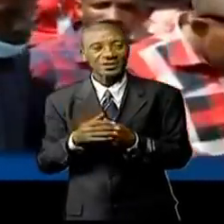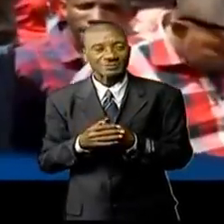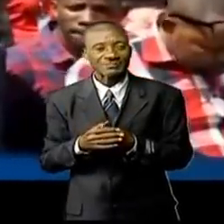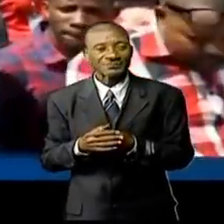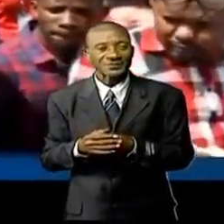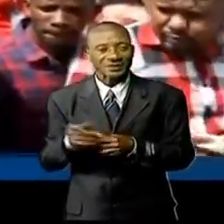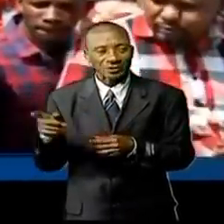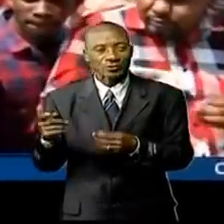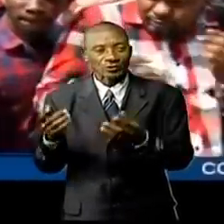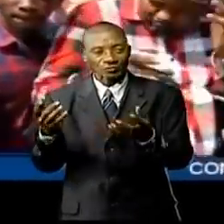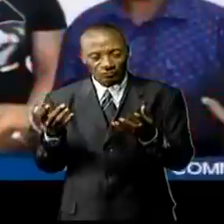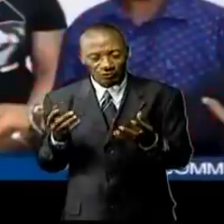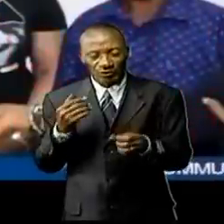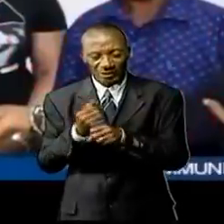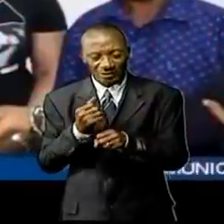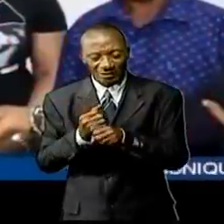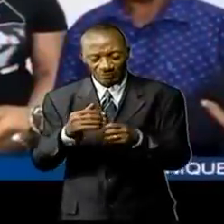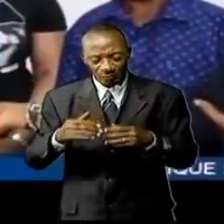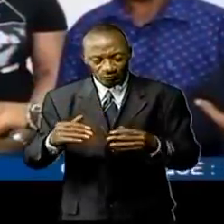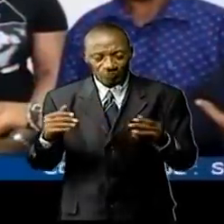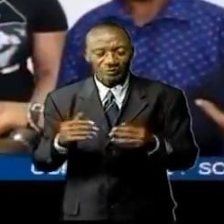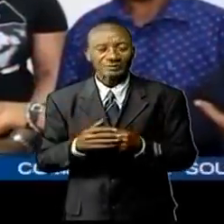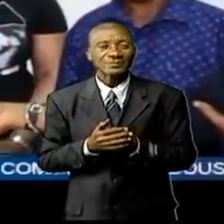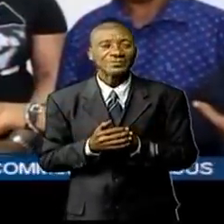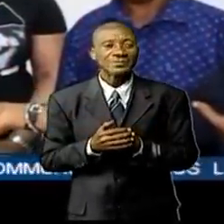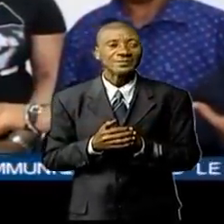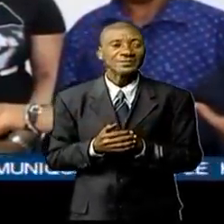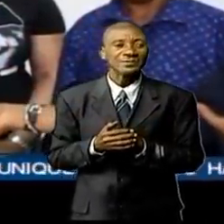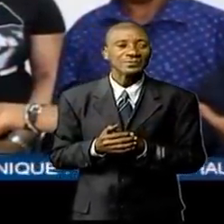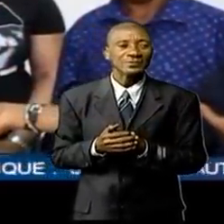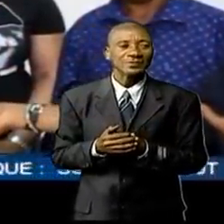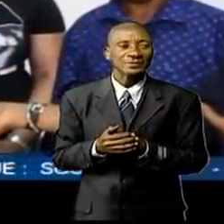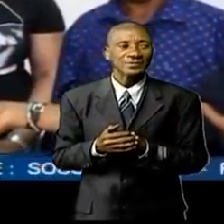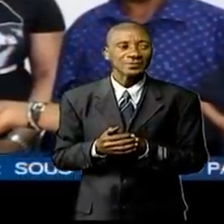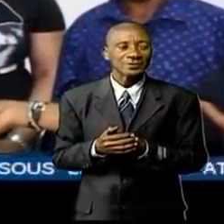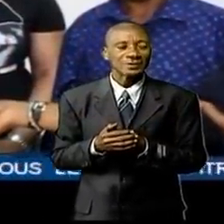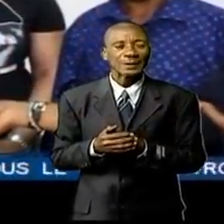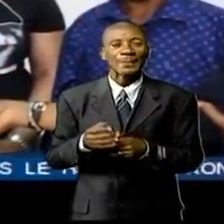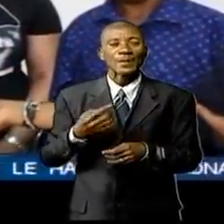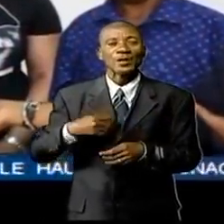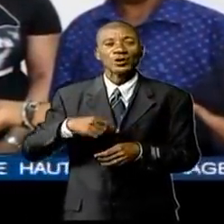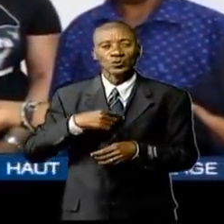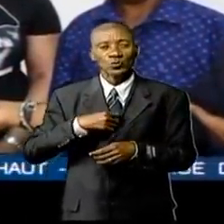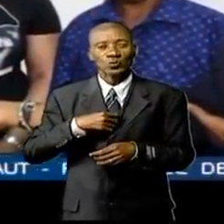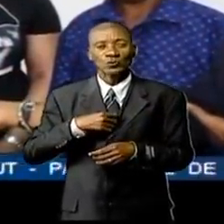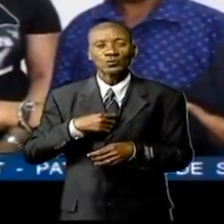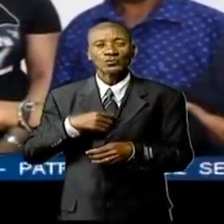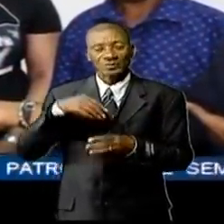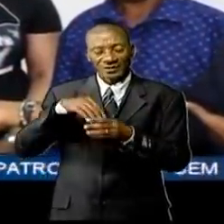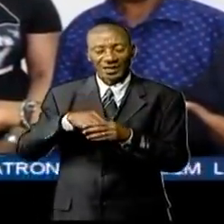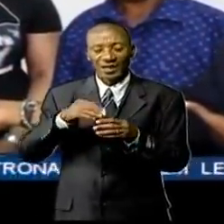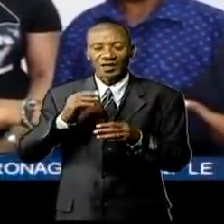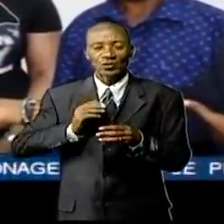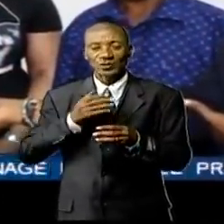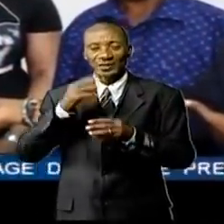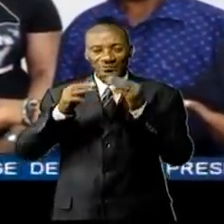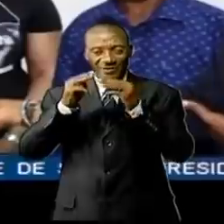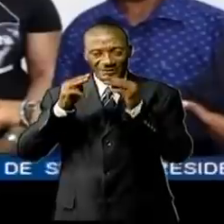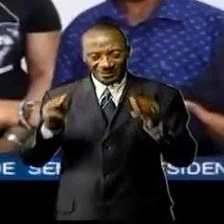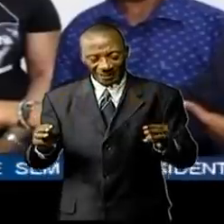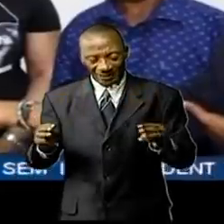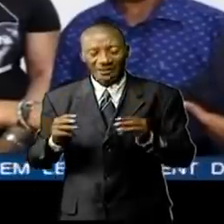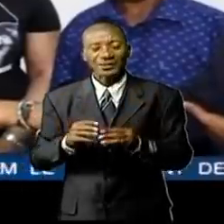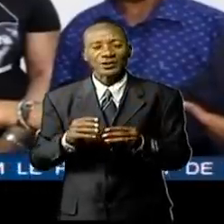les esprits surchauffés. Il y a un problème sérieux. On avait obtenu un arrêté interministériel dont nous devons bénéficier de la prime